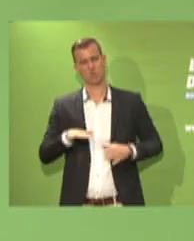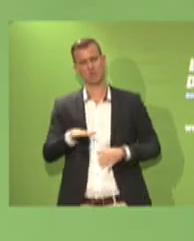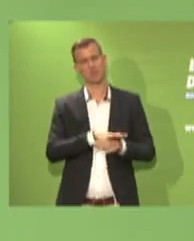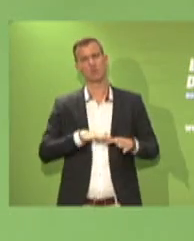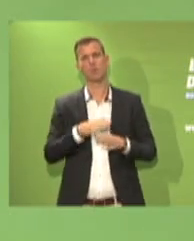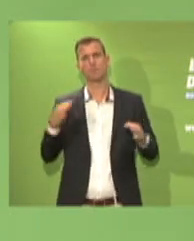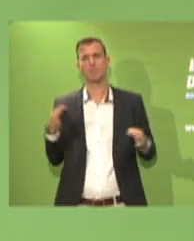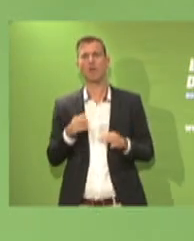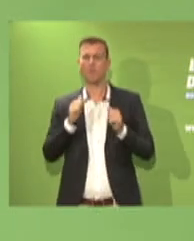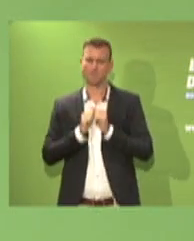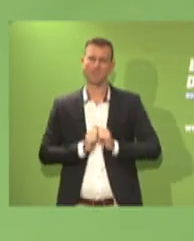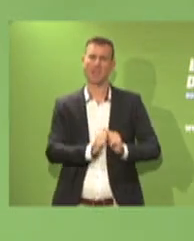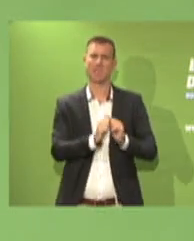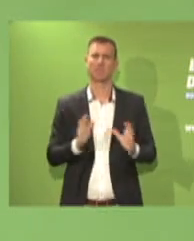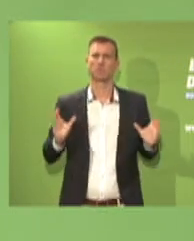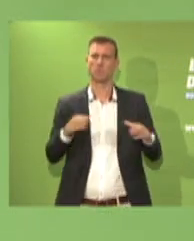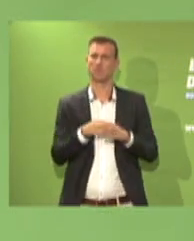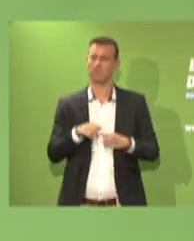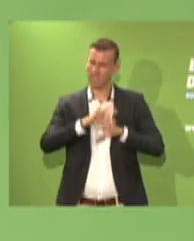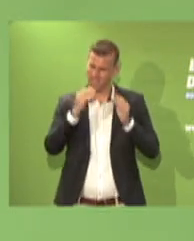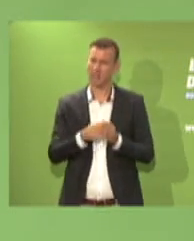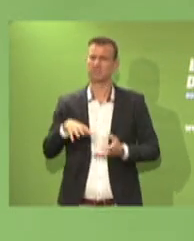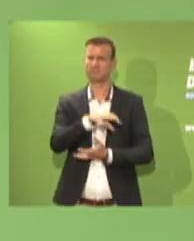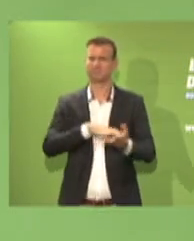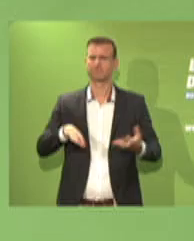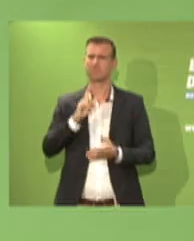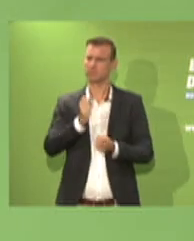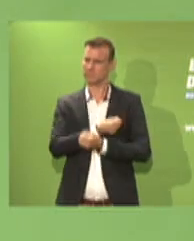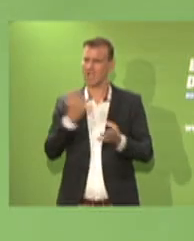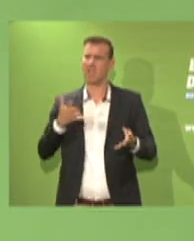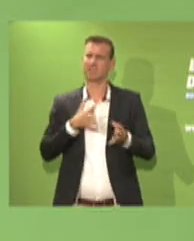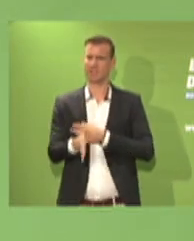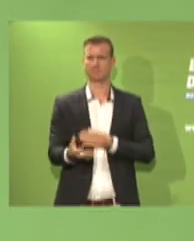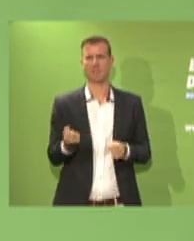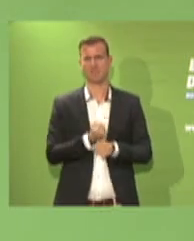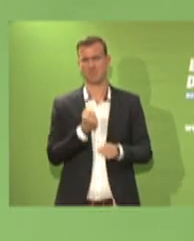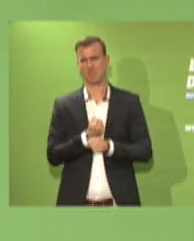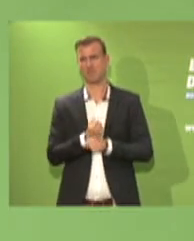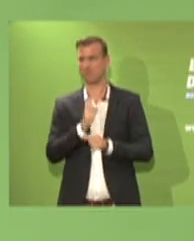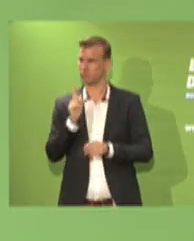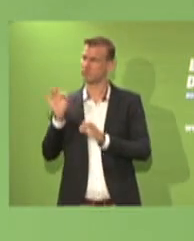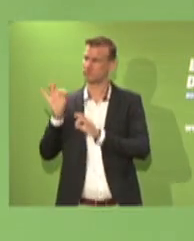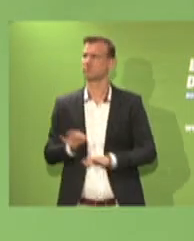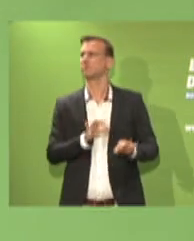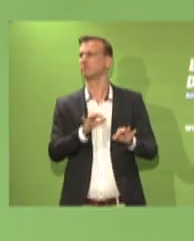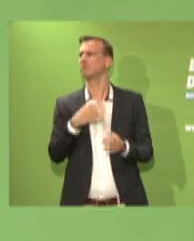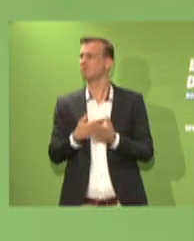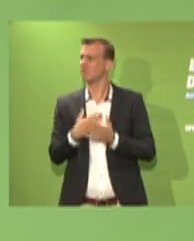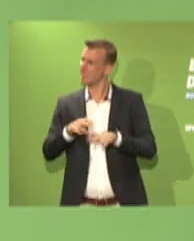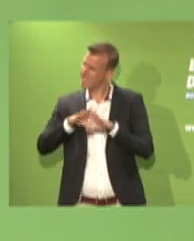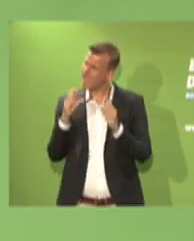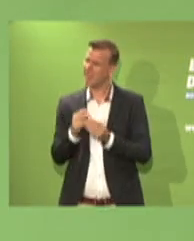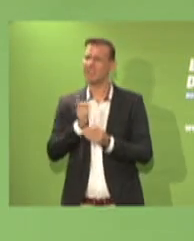eine Begleitgruppe, die all das Desaster transparent macht. Auch das muss eingerichtet werden, damit all diejenigen, die sich